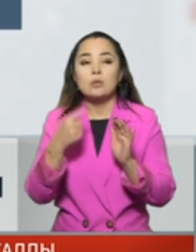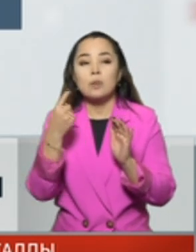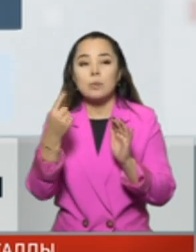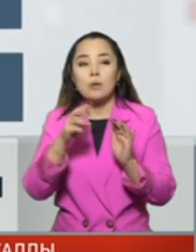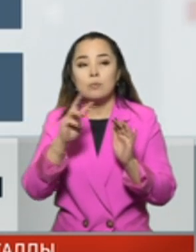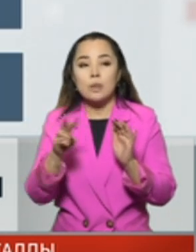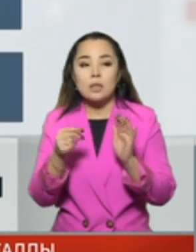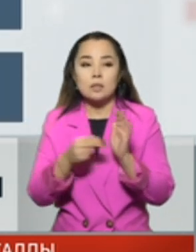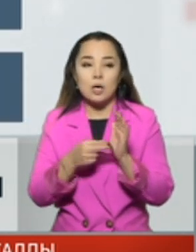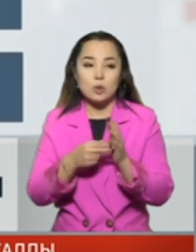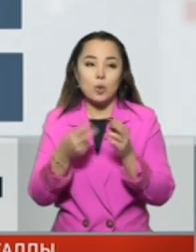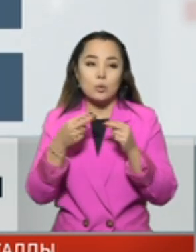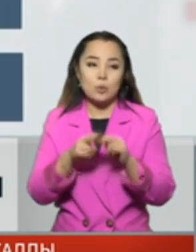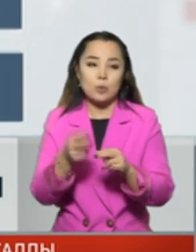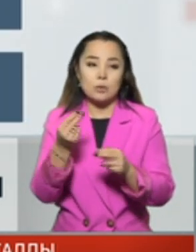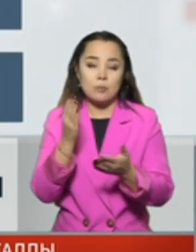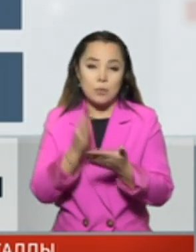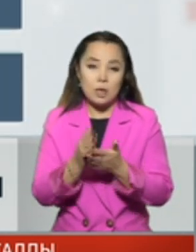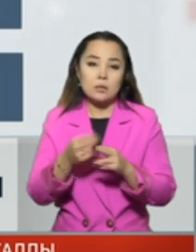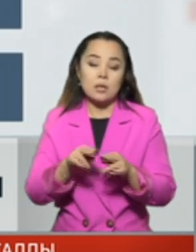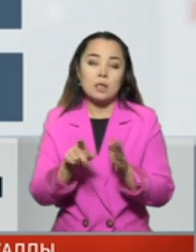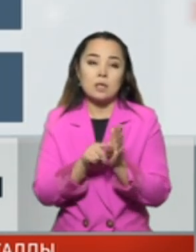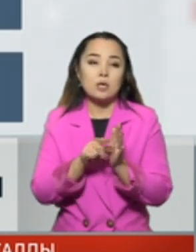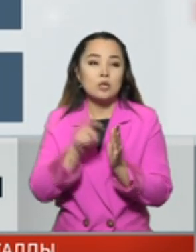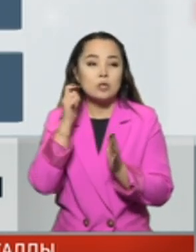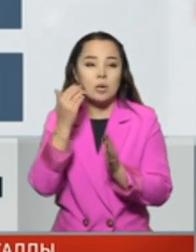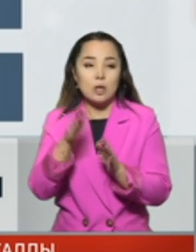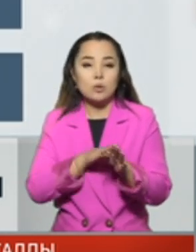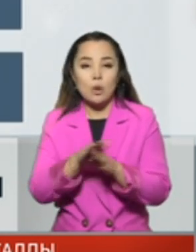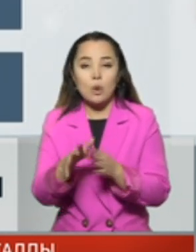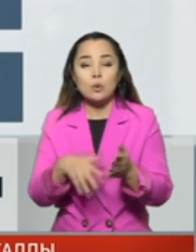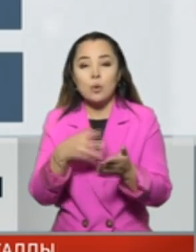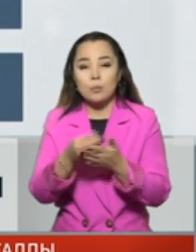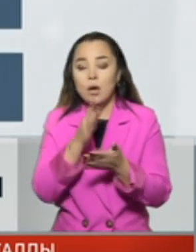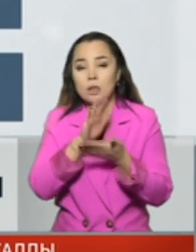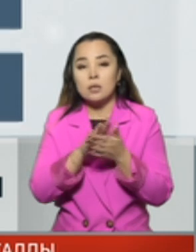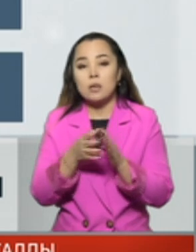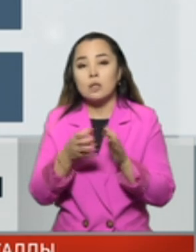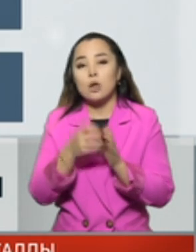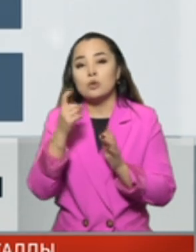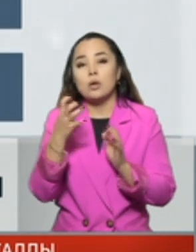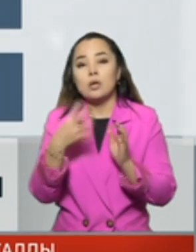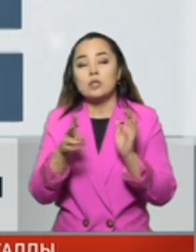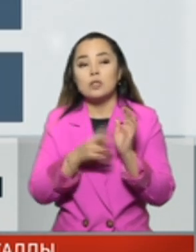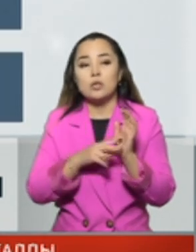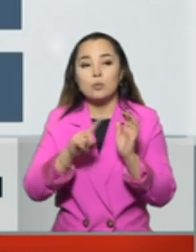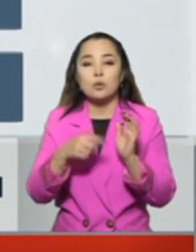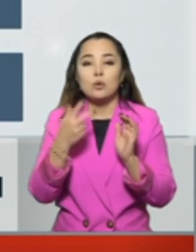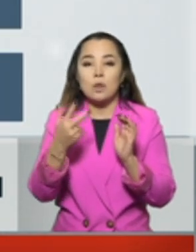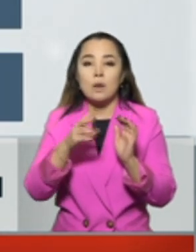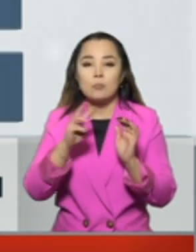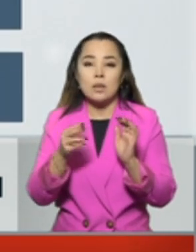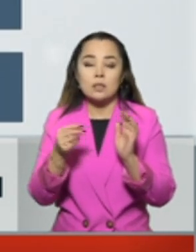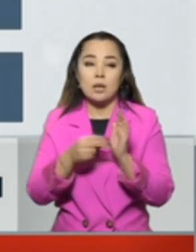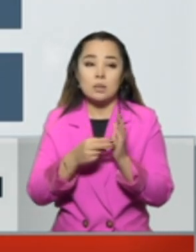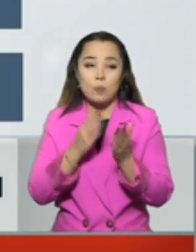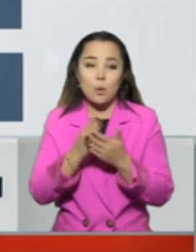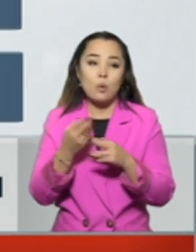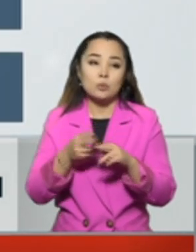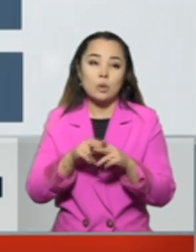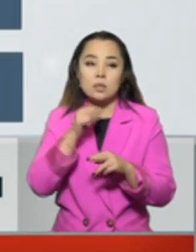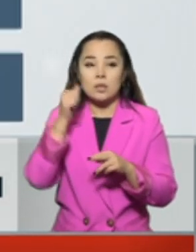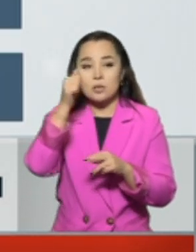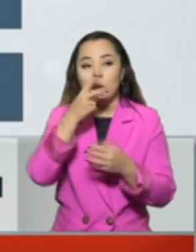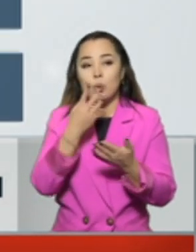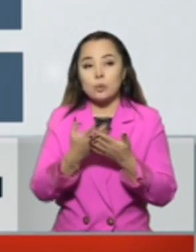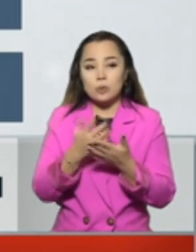375,1 миллиард теңге төлем жасалған. Зейнет жасына толуына байланысты төлемдер шамамен 147,3 миллиард теңге. Бұл өткен